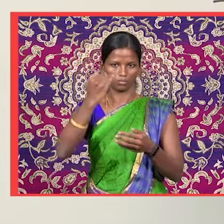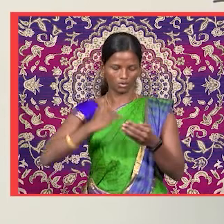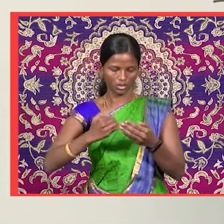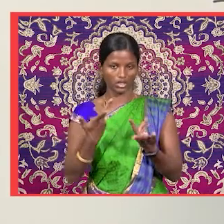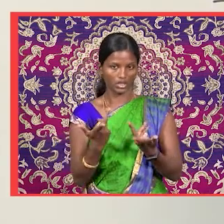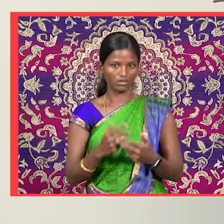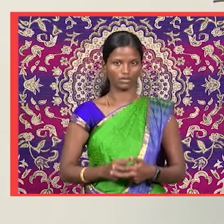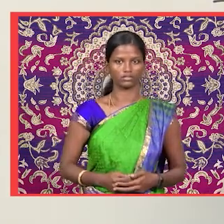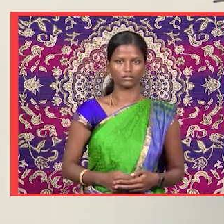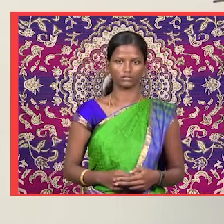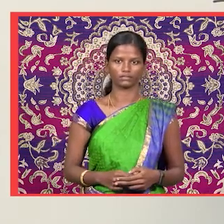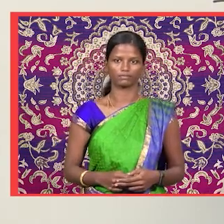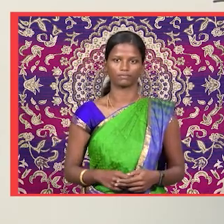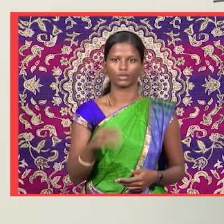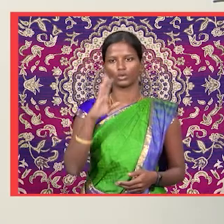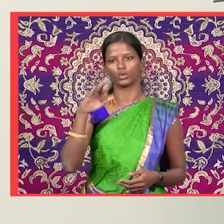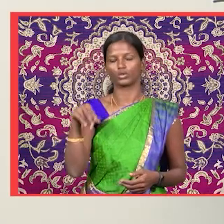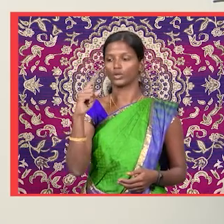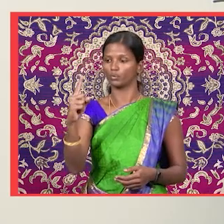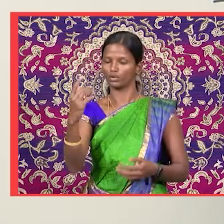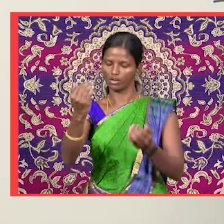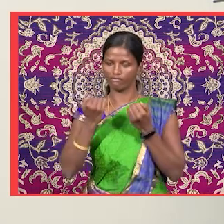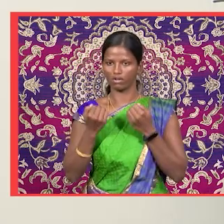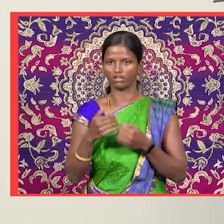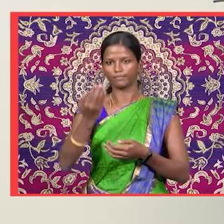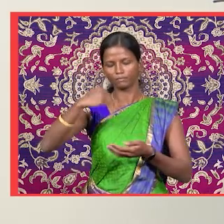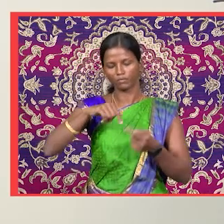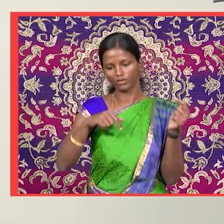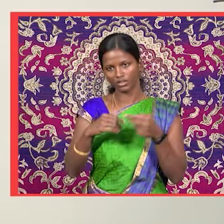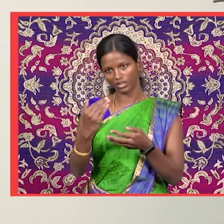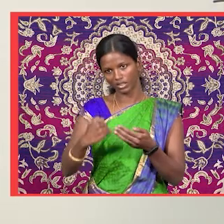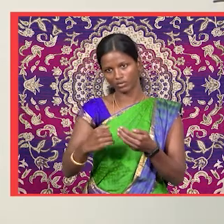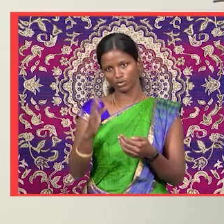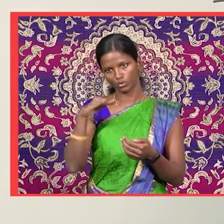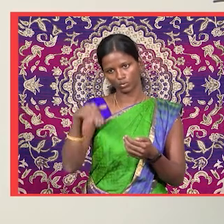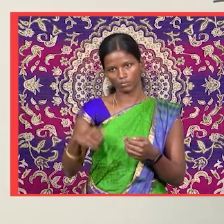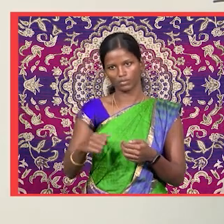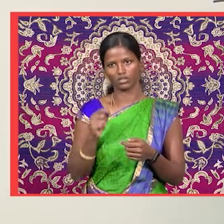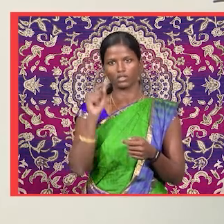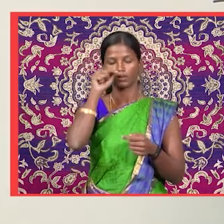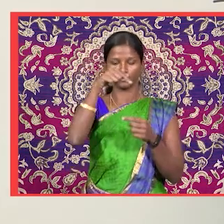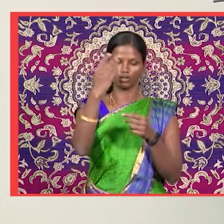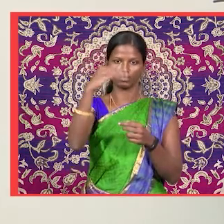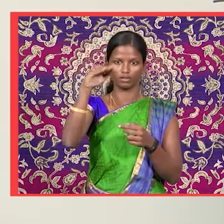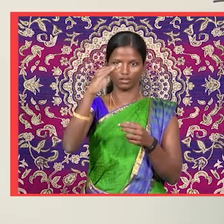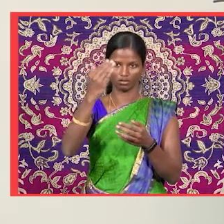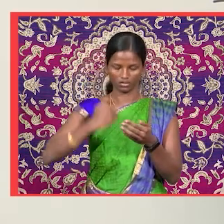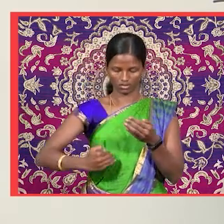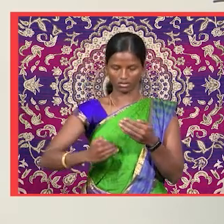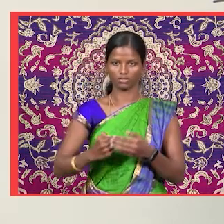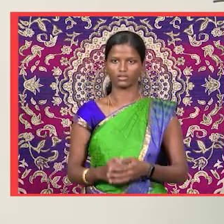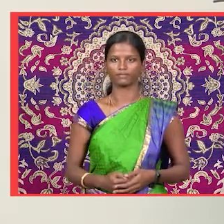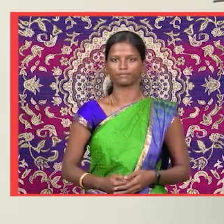2 1 7 7 2 9 மீதி என்ன வருங்க 9 வரும். புள்ளி வச்சு ஜீரோ சேர்த்தோம்னா ஆறு டைம்